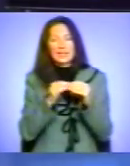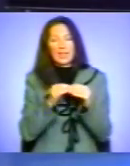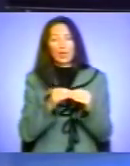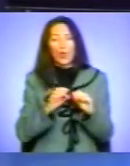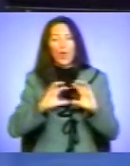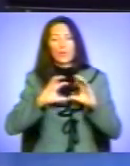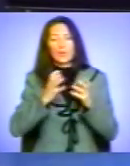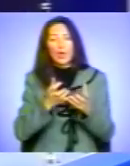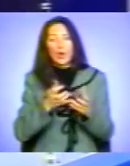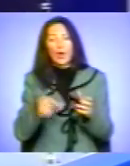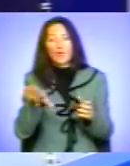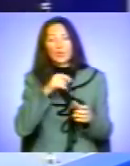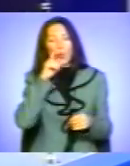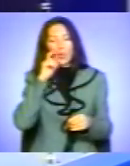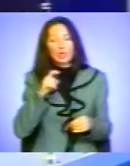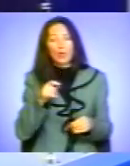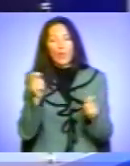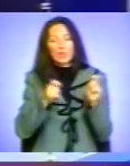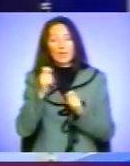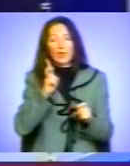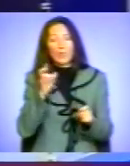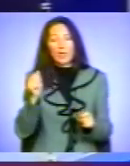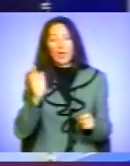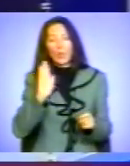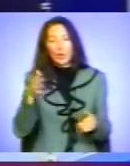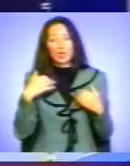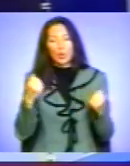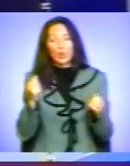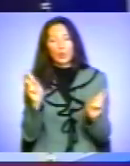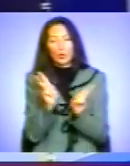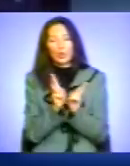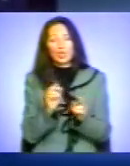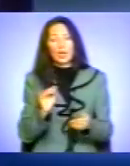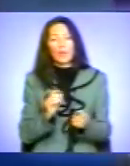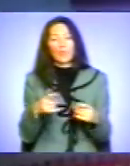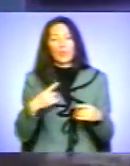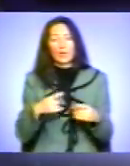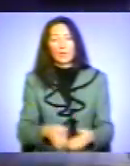пісні «Байда». На цьому будьте здорові. До зустрічі в ефірі.